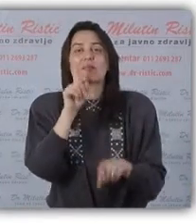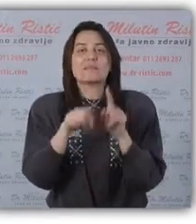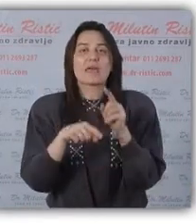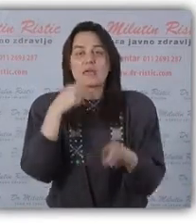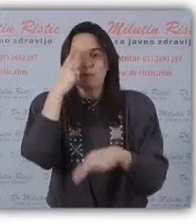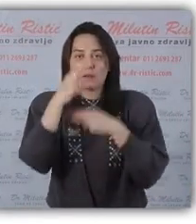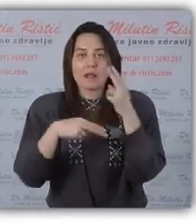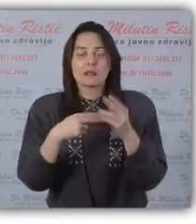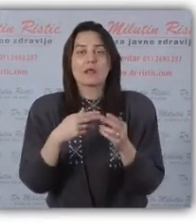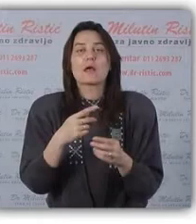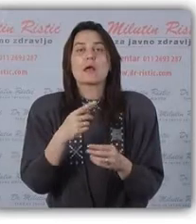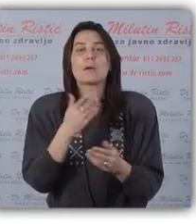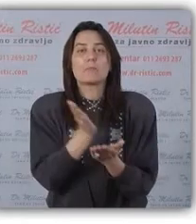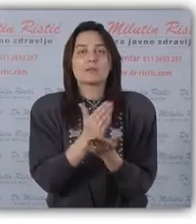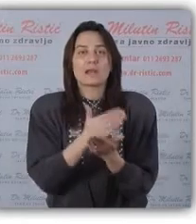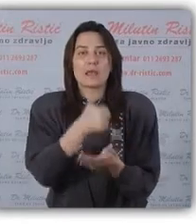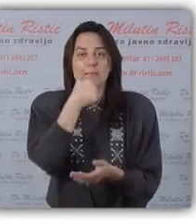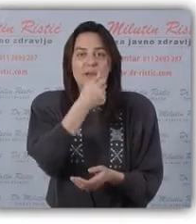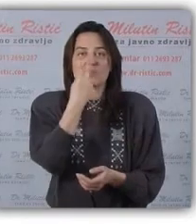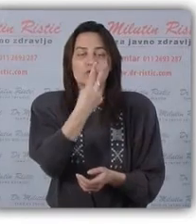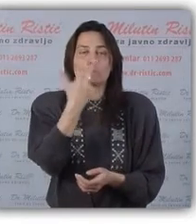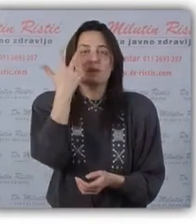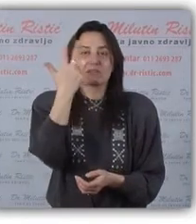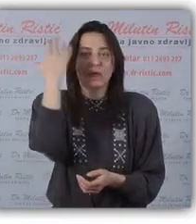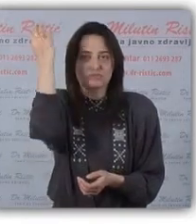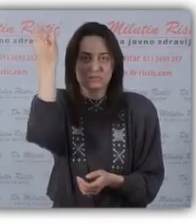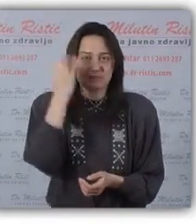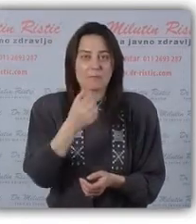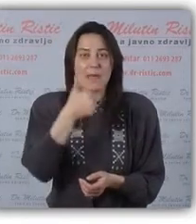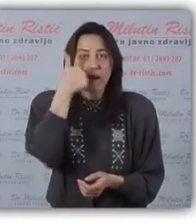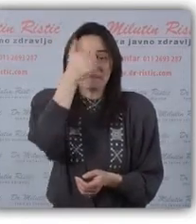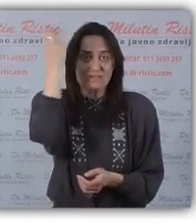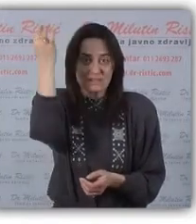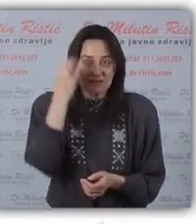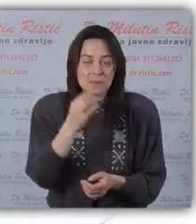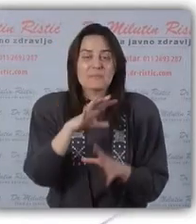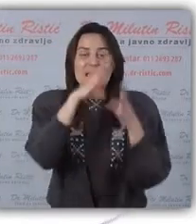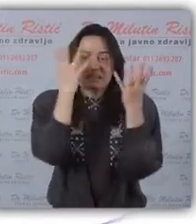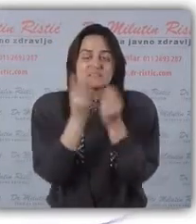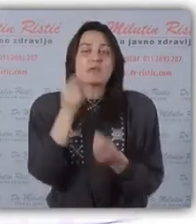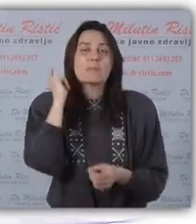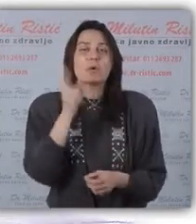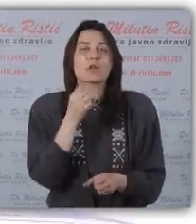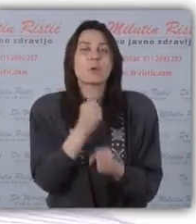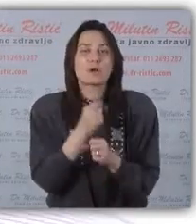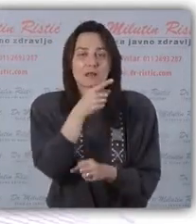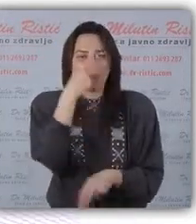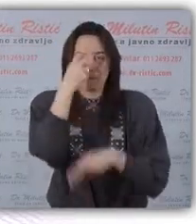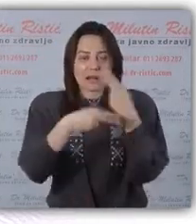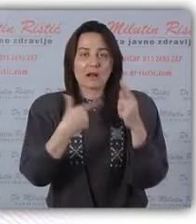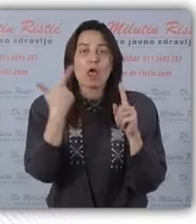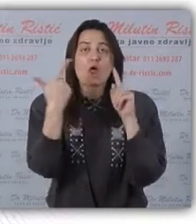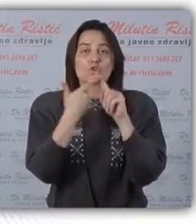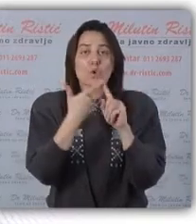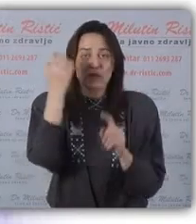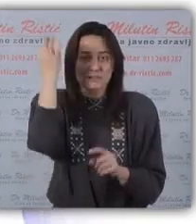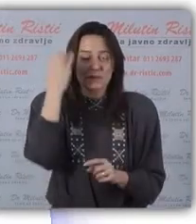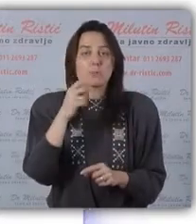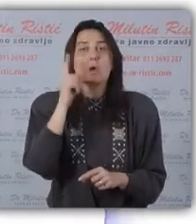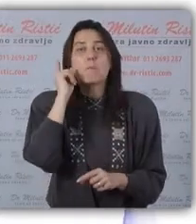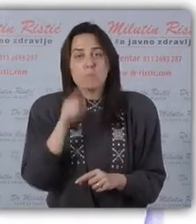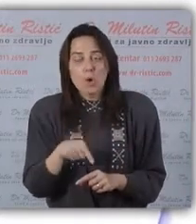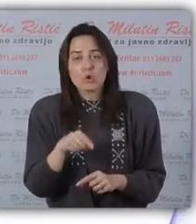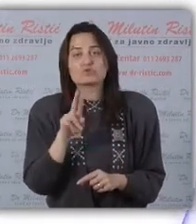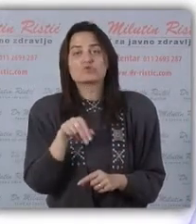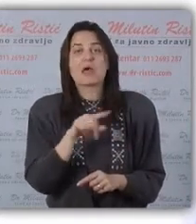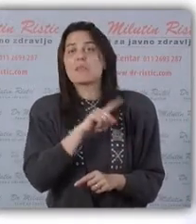za neki pregled podelili na prvo, drugog i trećeg stepena. Prvi stepen je da svi moraju da urade taj pregled, drugi stepen je